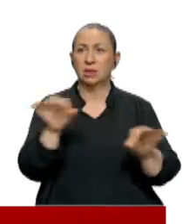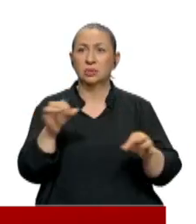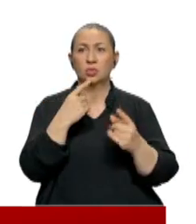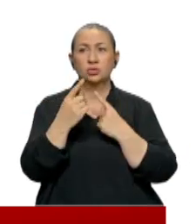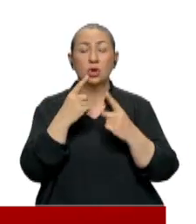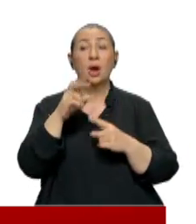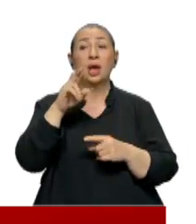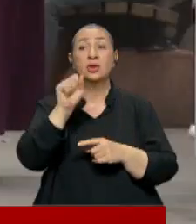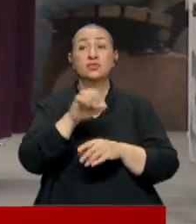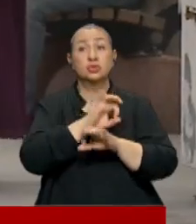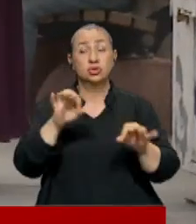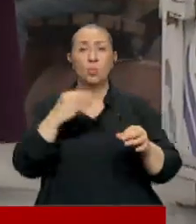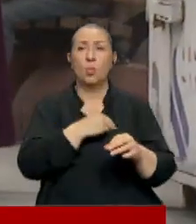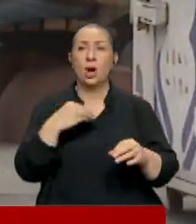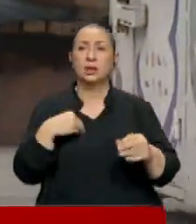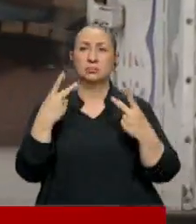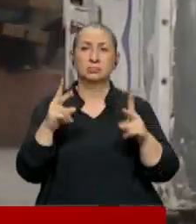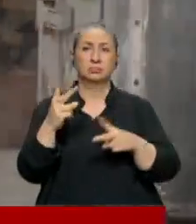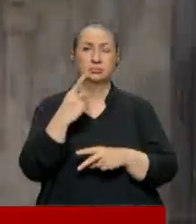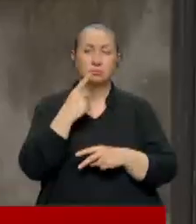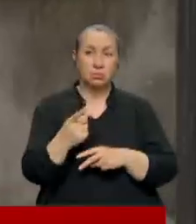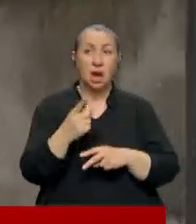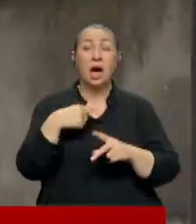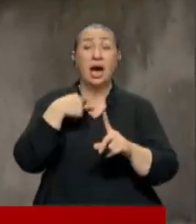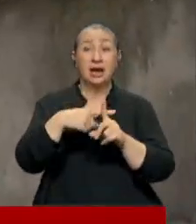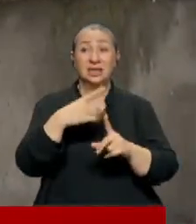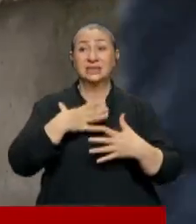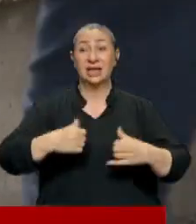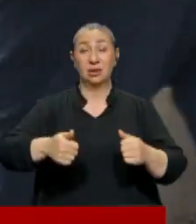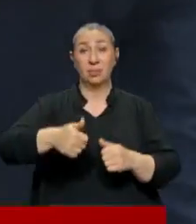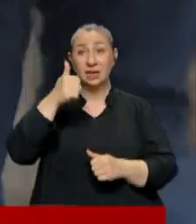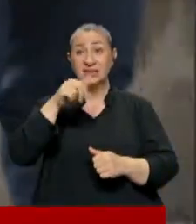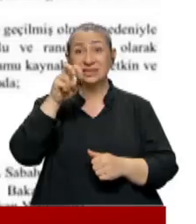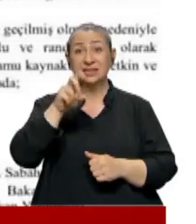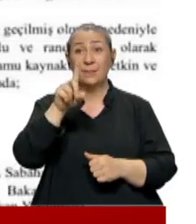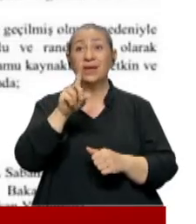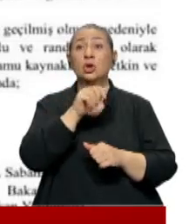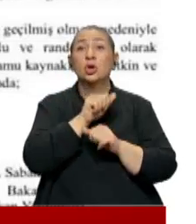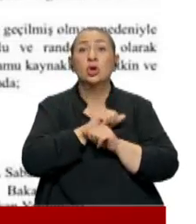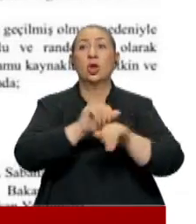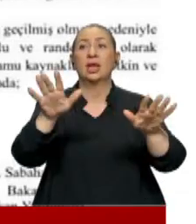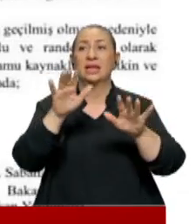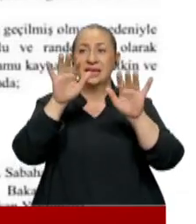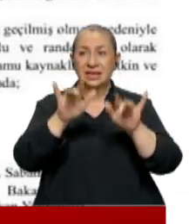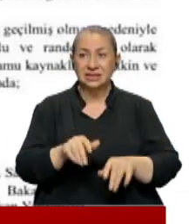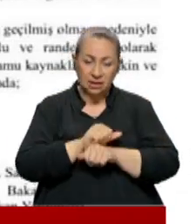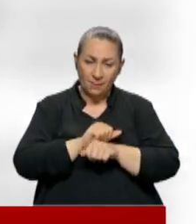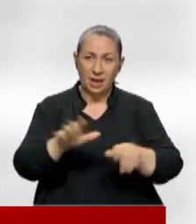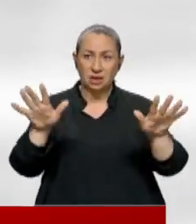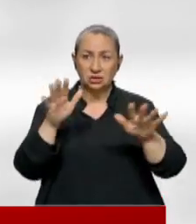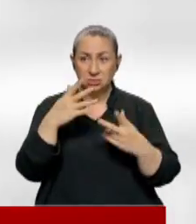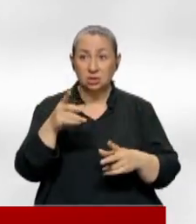net konuştu randevusuz muayene olunabileceğini söyledi hatta Sağlık Bakanlığı'nın 81 ile gönderdiği yazıyı da